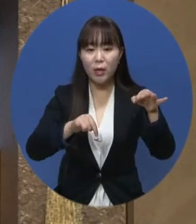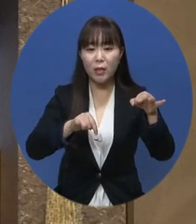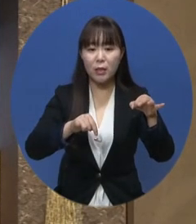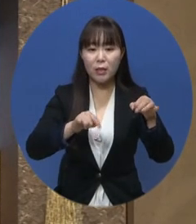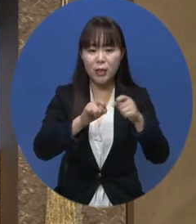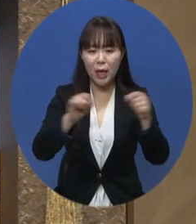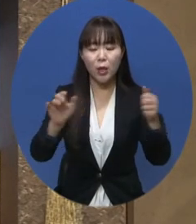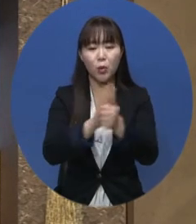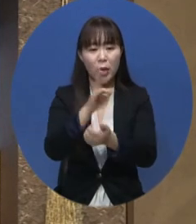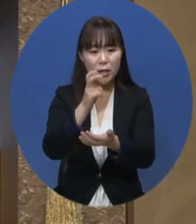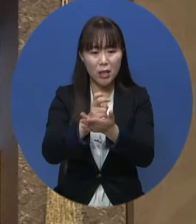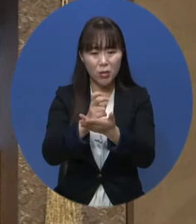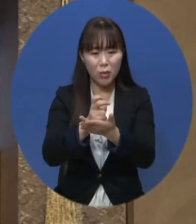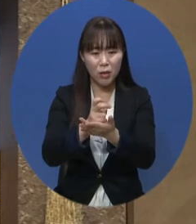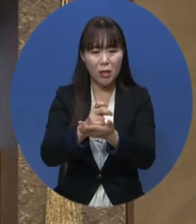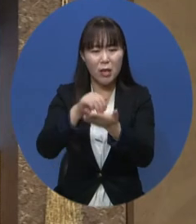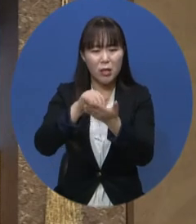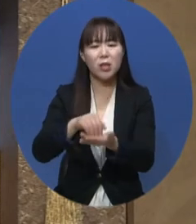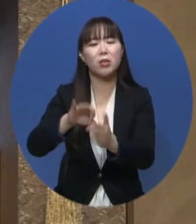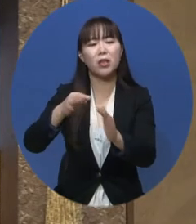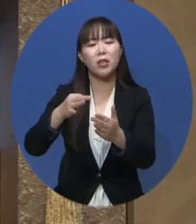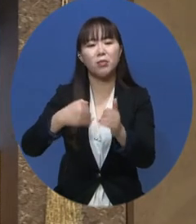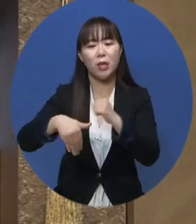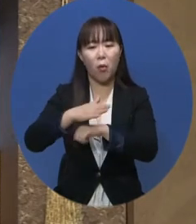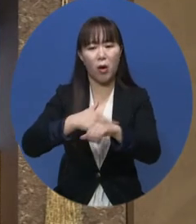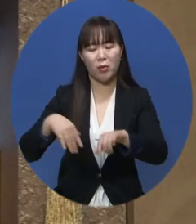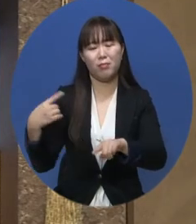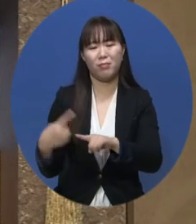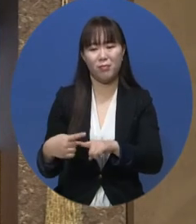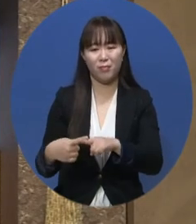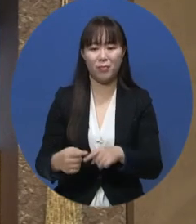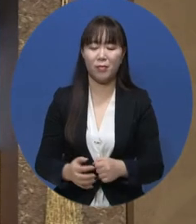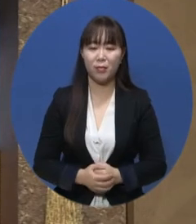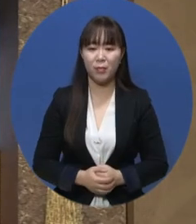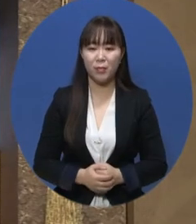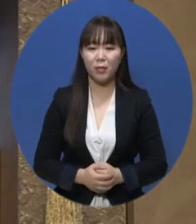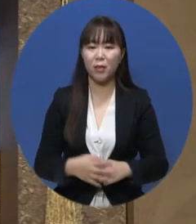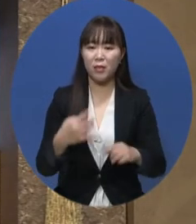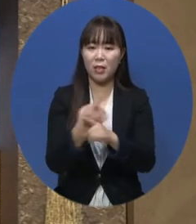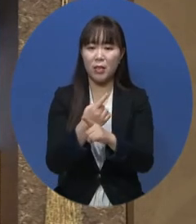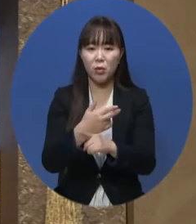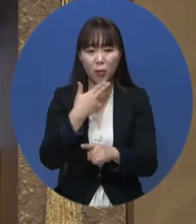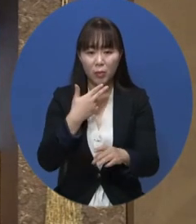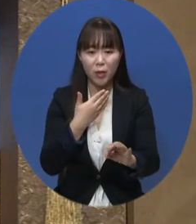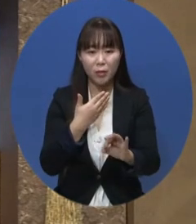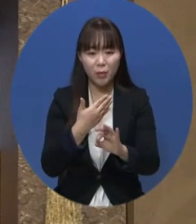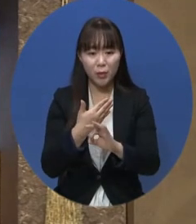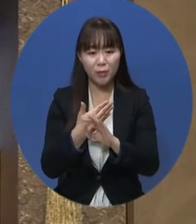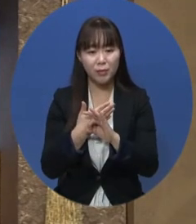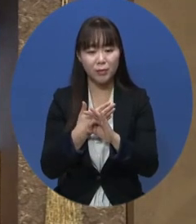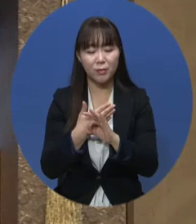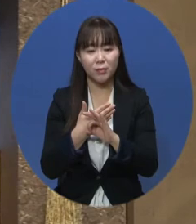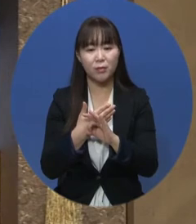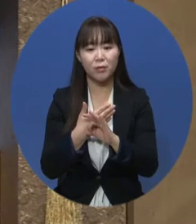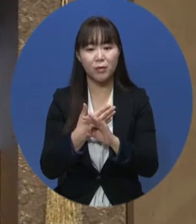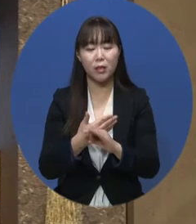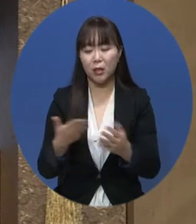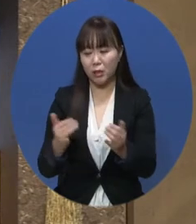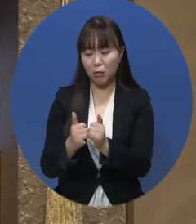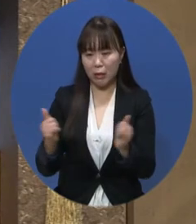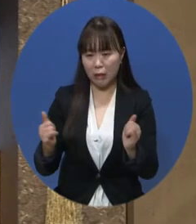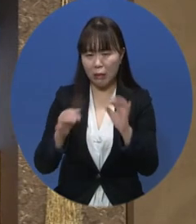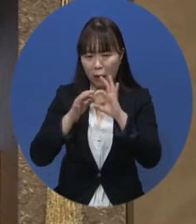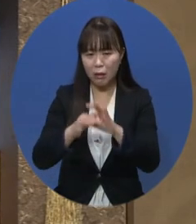장기요양제도는 계속 그냥 최저임금의 구조로 돼 있습니다. 이게 그래서 그거를 개선하지 않으면 이 종사자들이